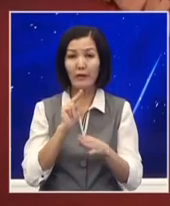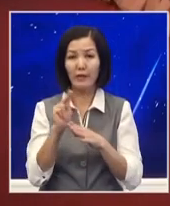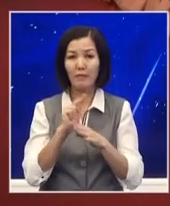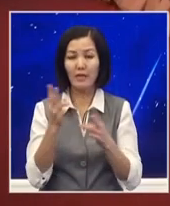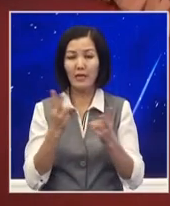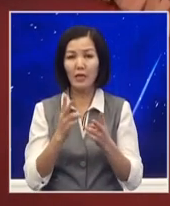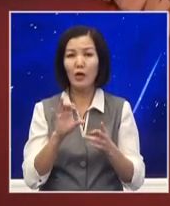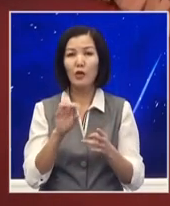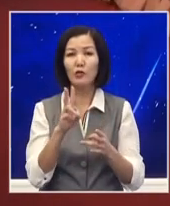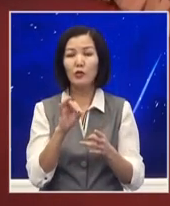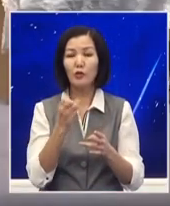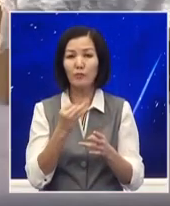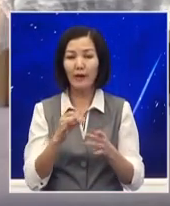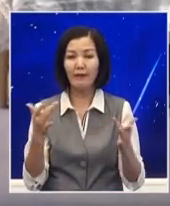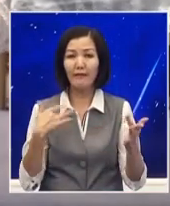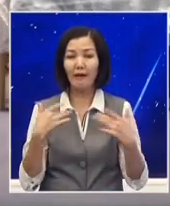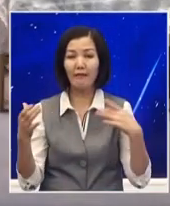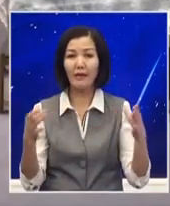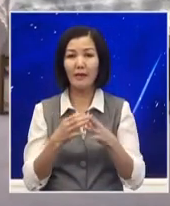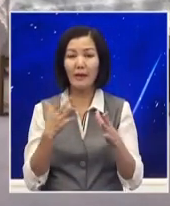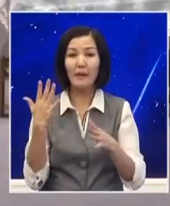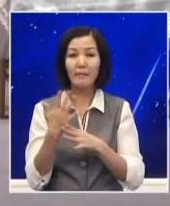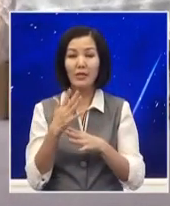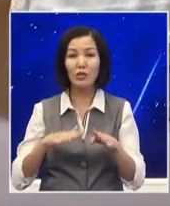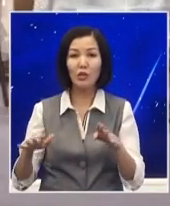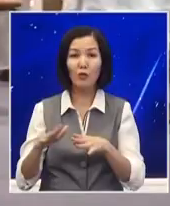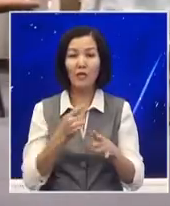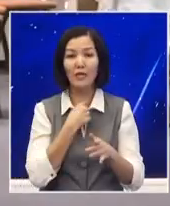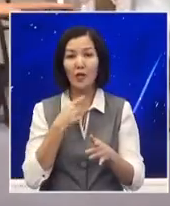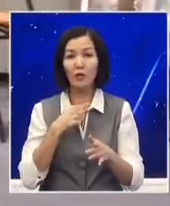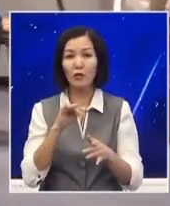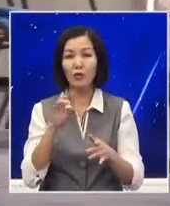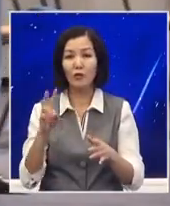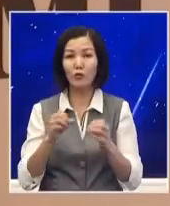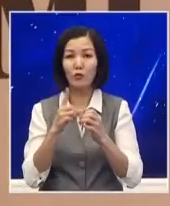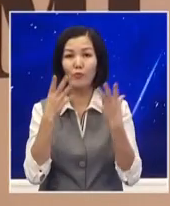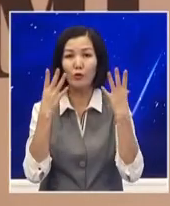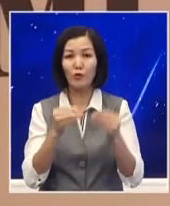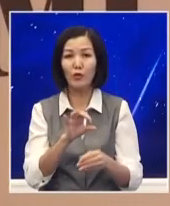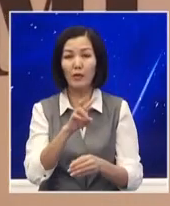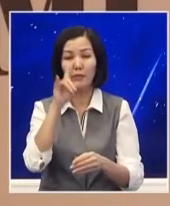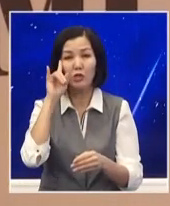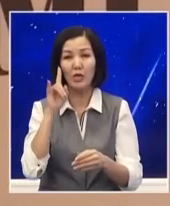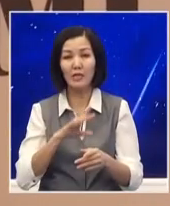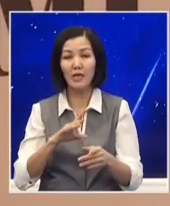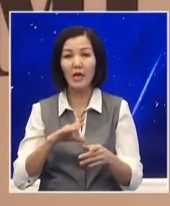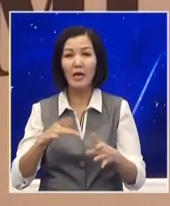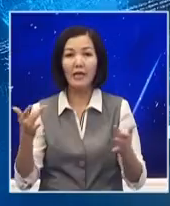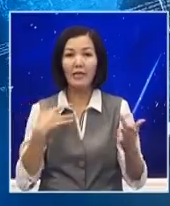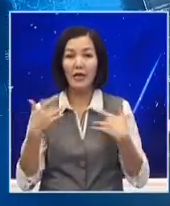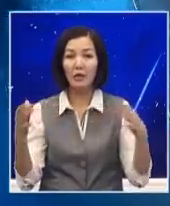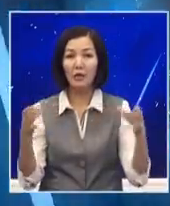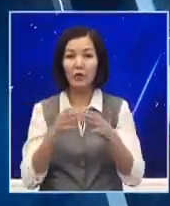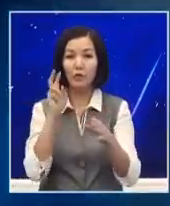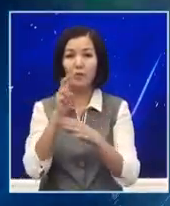Сүйінбай театры облыс орталығына келіп қойылым қойған 5-ші аудан. Талдықорғанда желтоқсанның 11 күні Еңбекші Қазақ ауданының өнерпаздары өнер